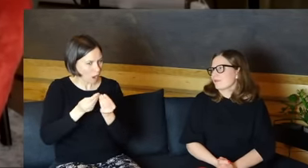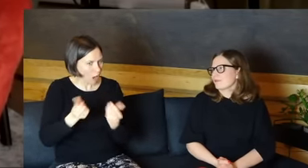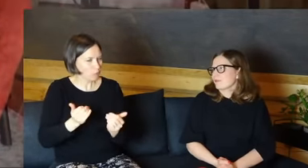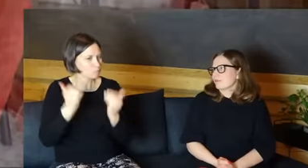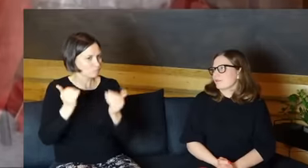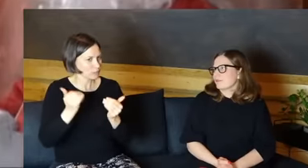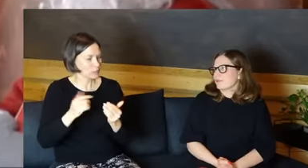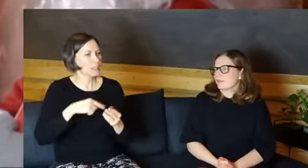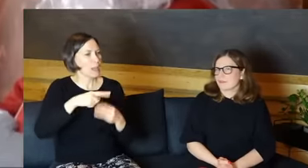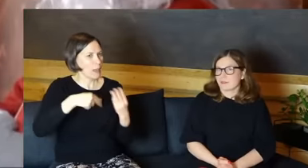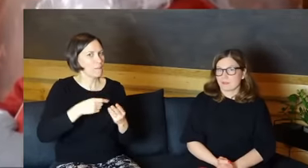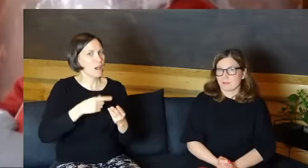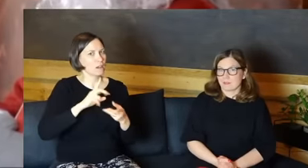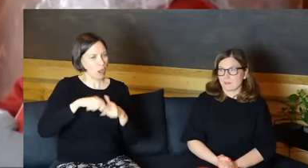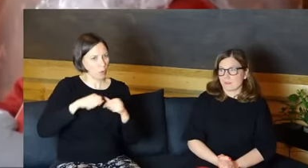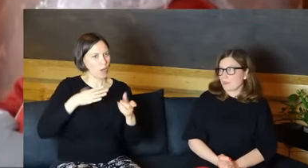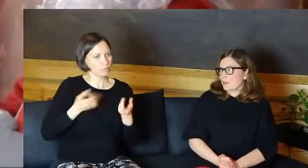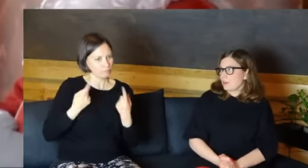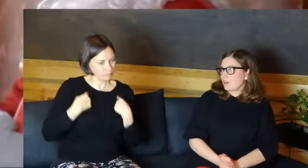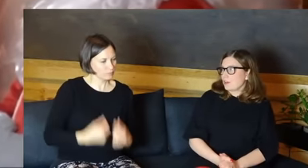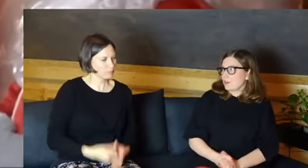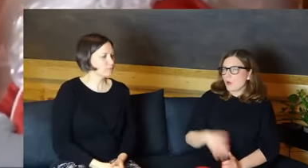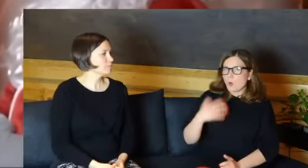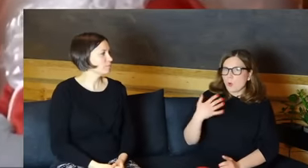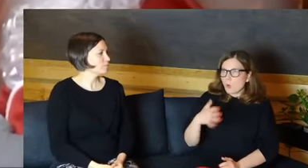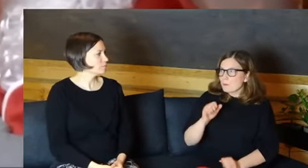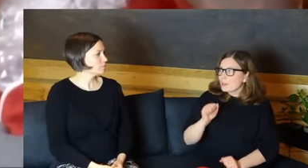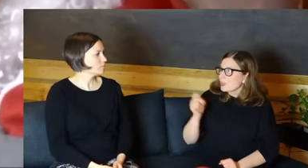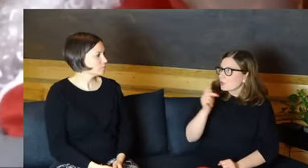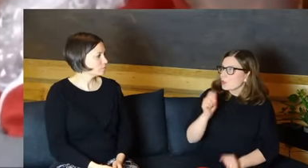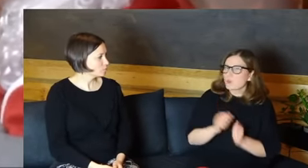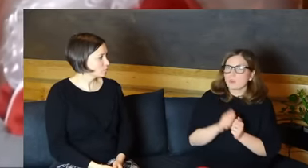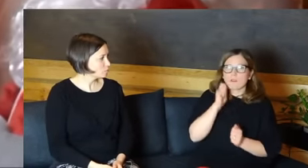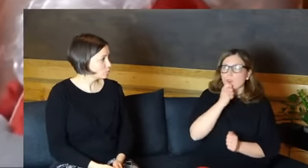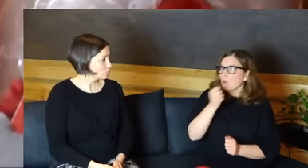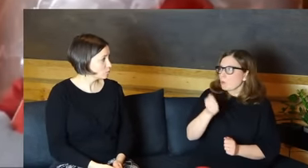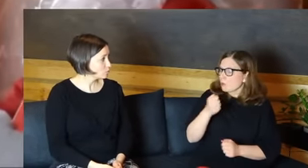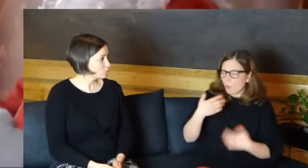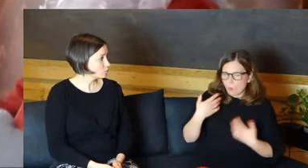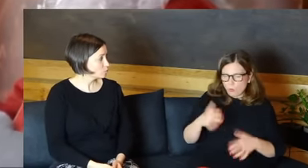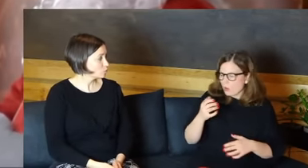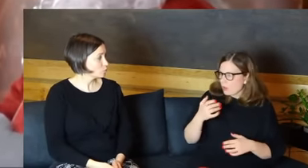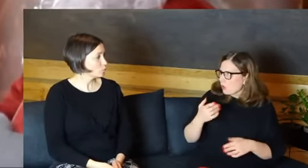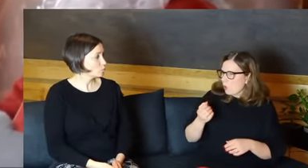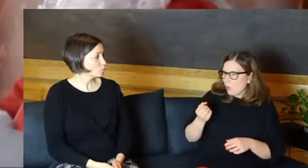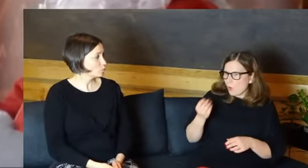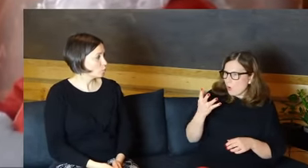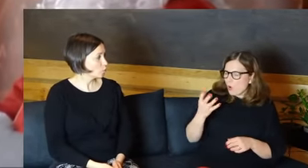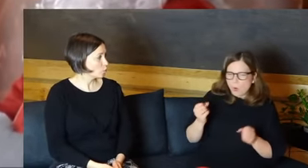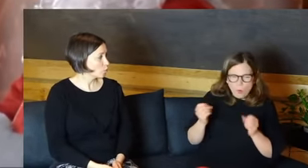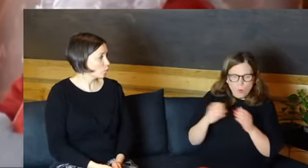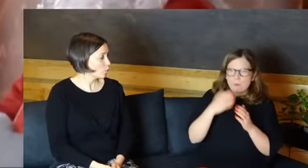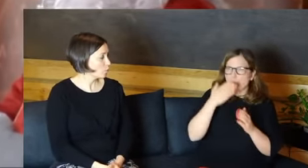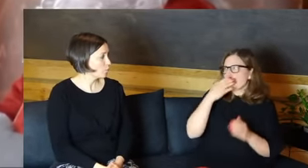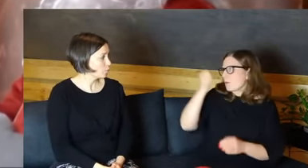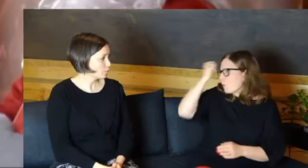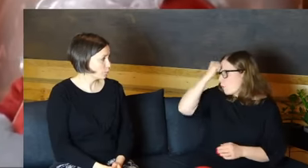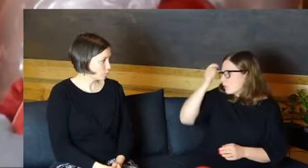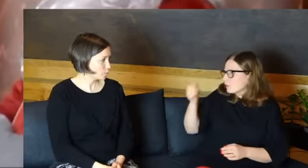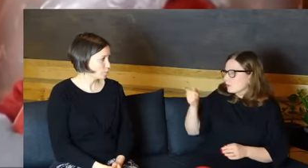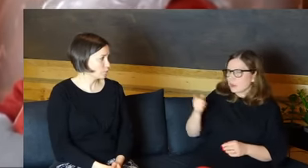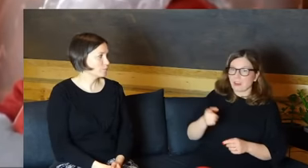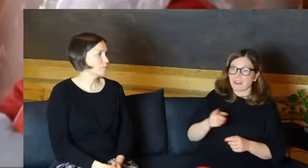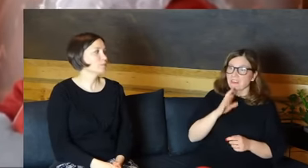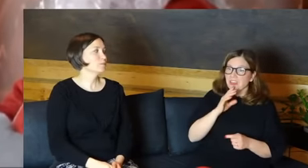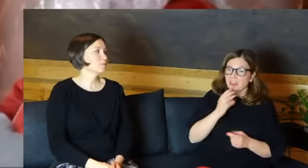menin kysyäkin, mutta pukilla on ihan äärettömän hyvä muisti kyllä. Tuli ihan niin kuin vettä valai. Joo, pukilla on tuota harjaantunut tämä.